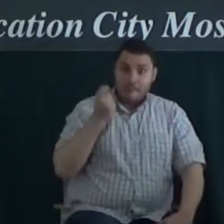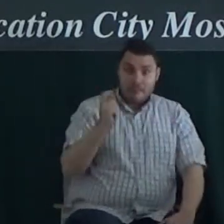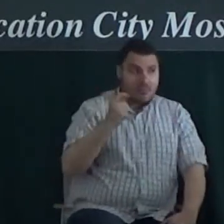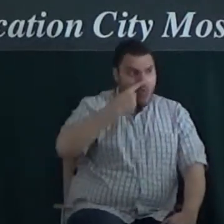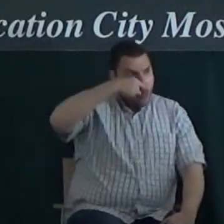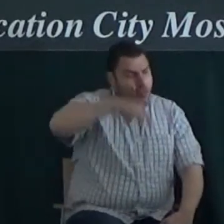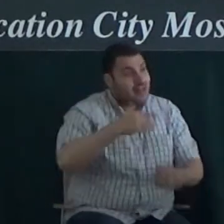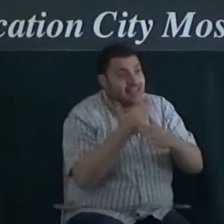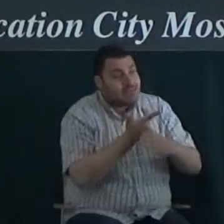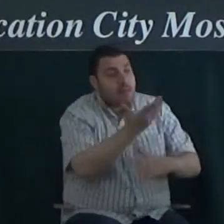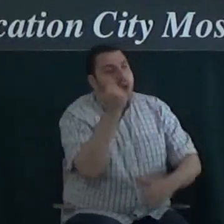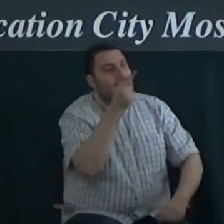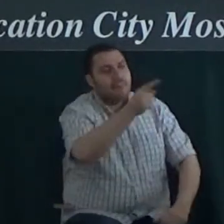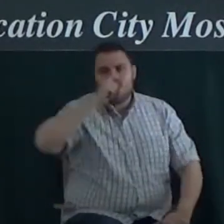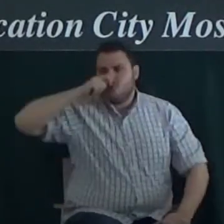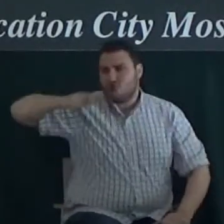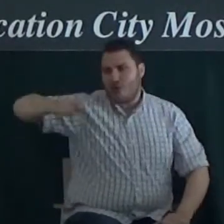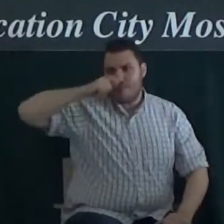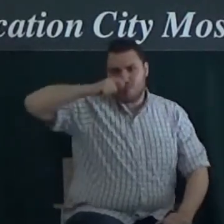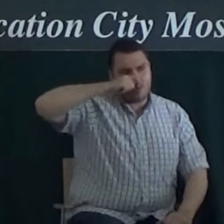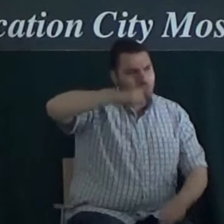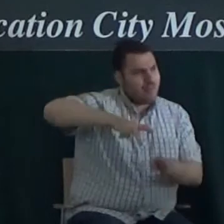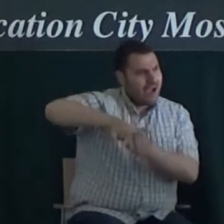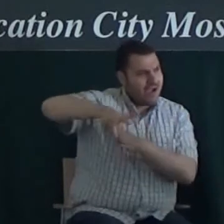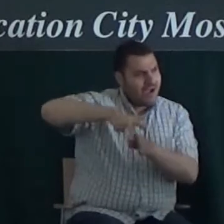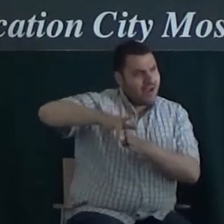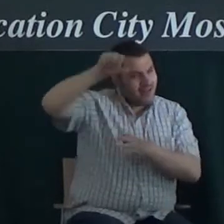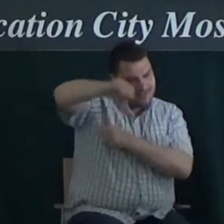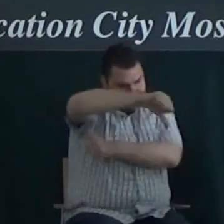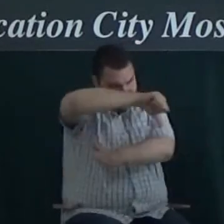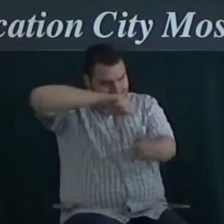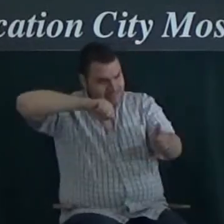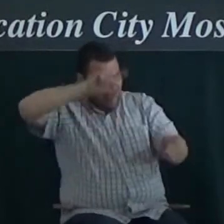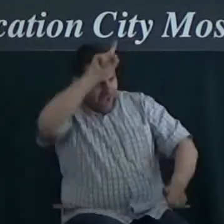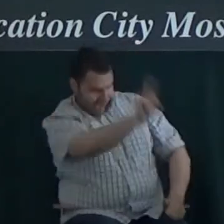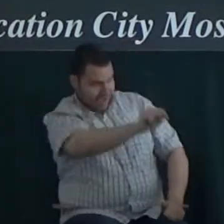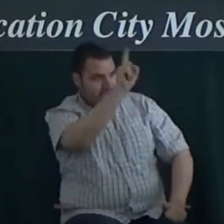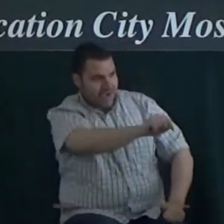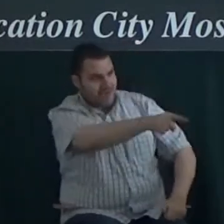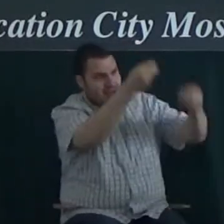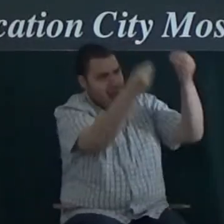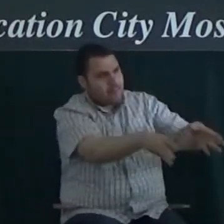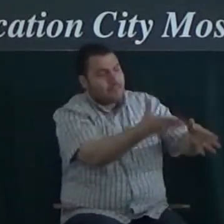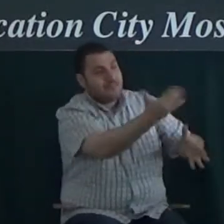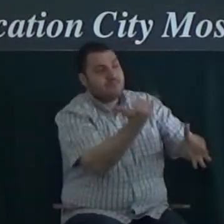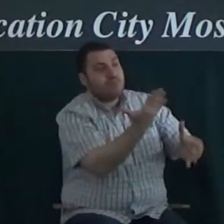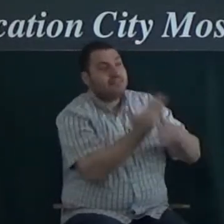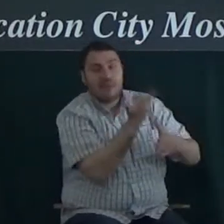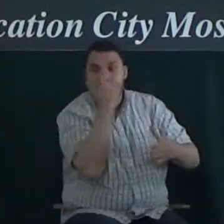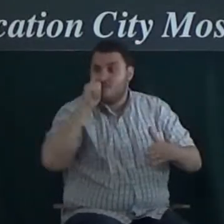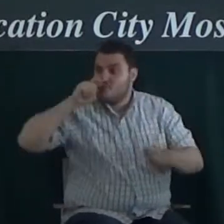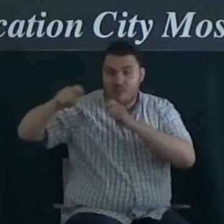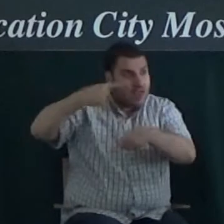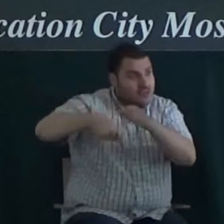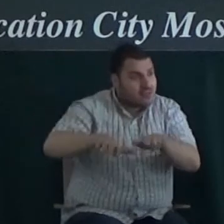بسبب أنهم استعملوا جاههم أو مناصبهم أو أموالهم، استعملوها في ظلم الناس أو